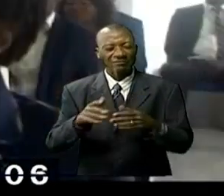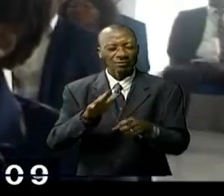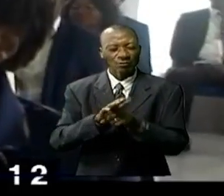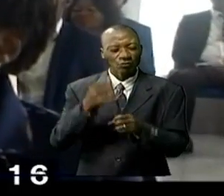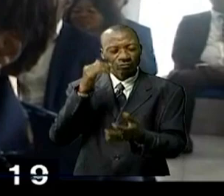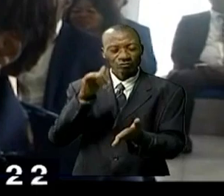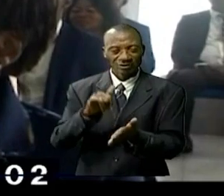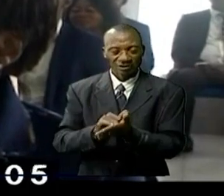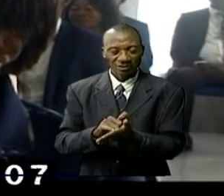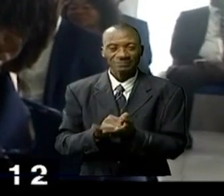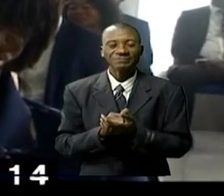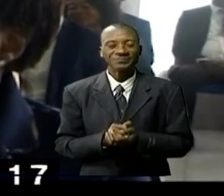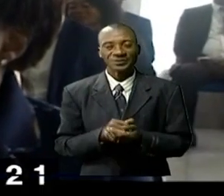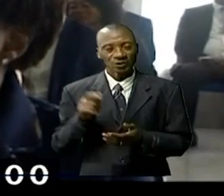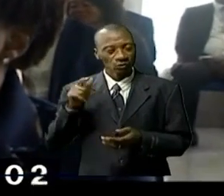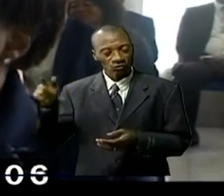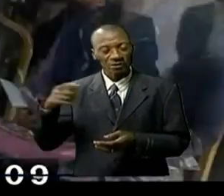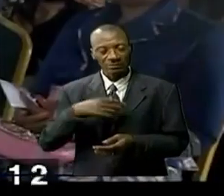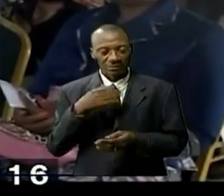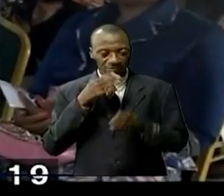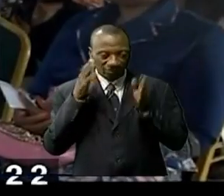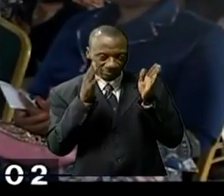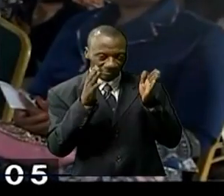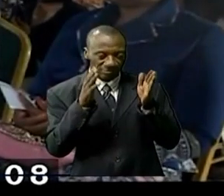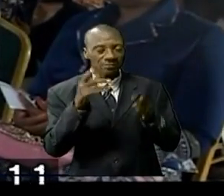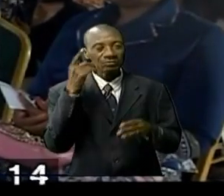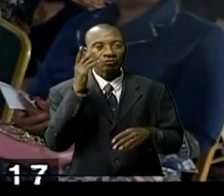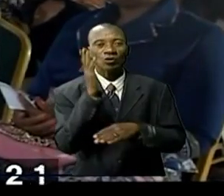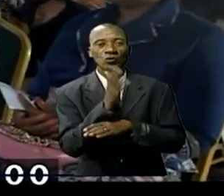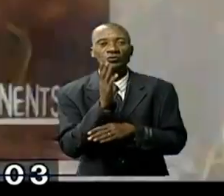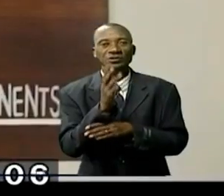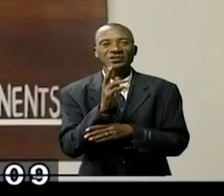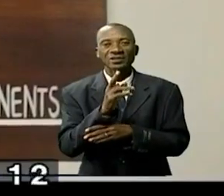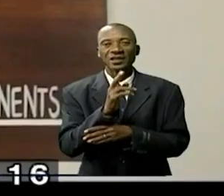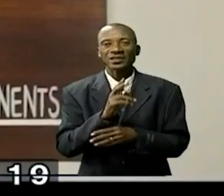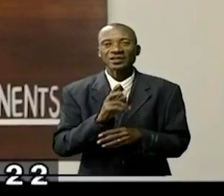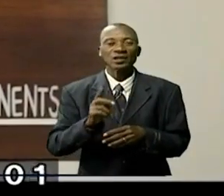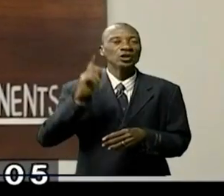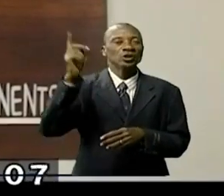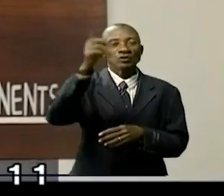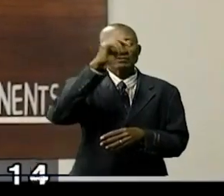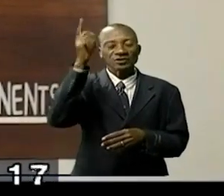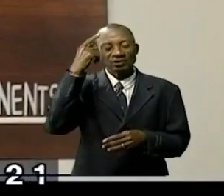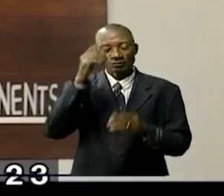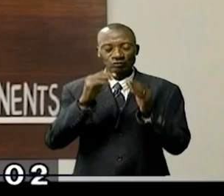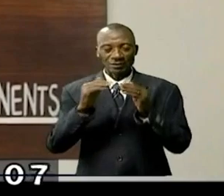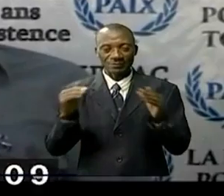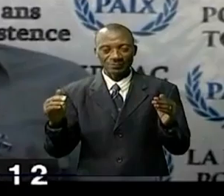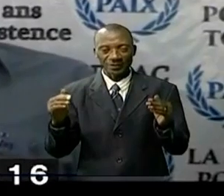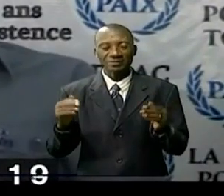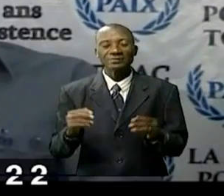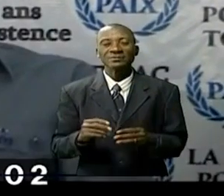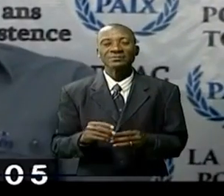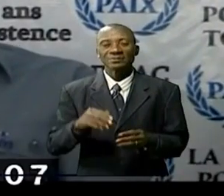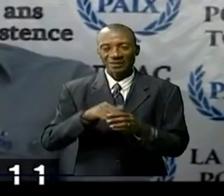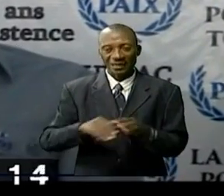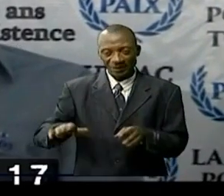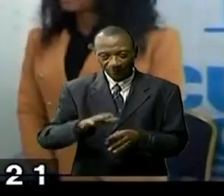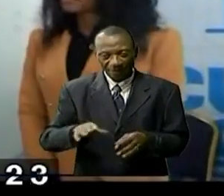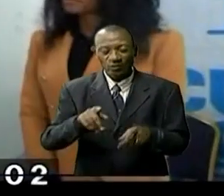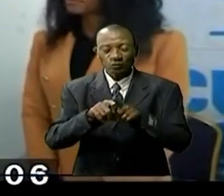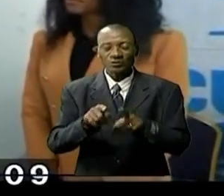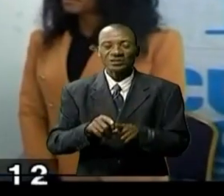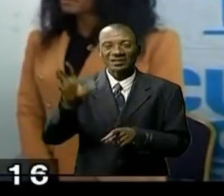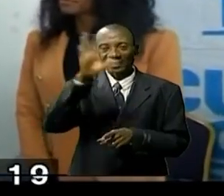manqué de retenir l'attention du conseil universel pour la paix des nations et des continents il pas quand 6